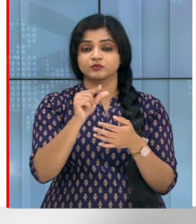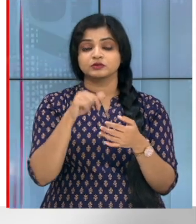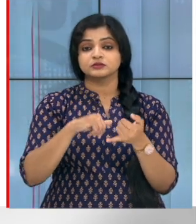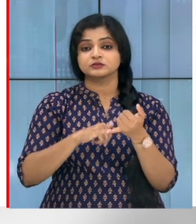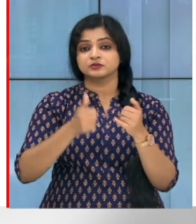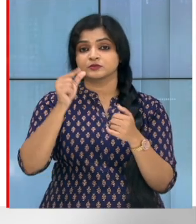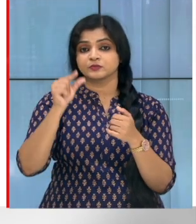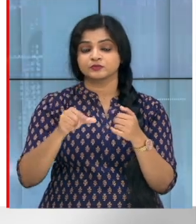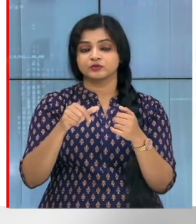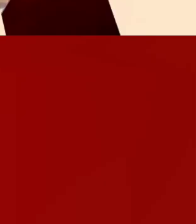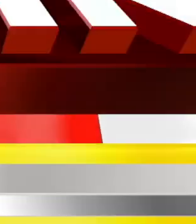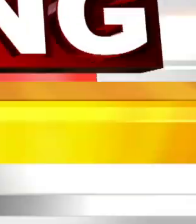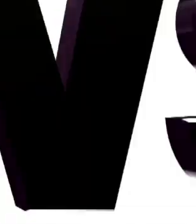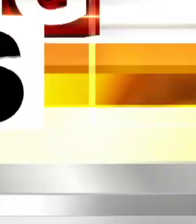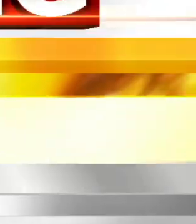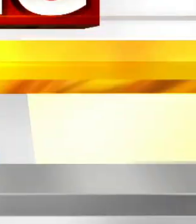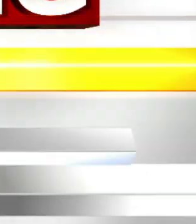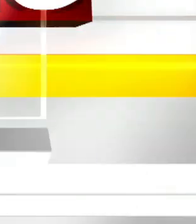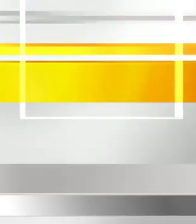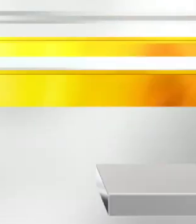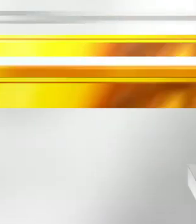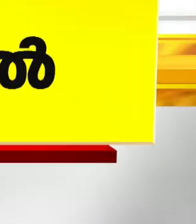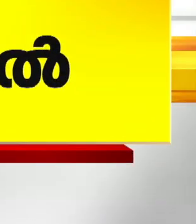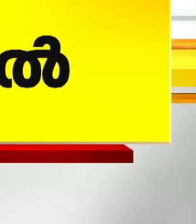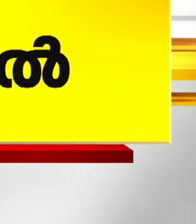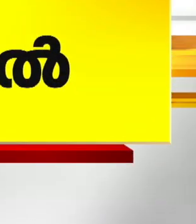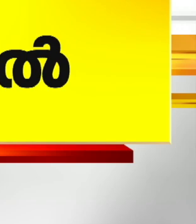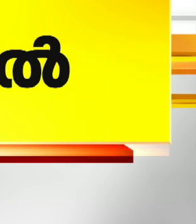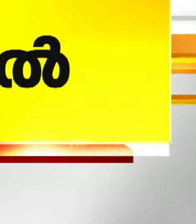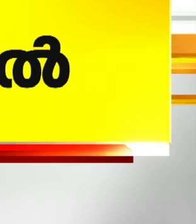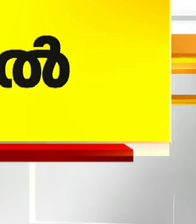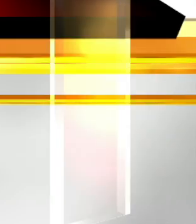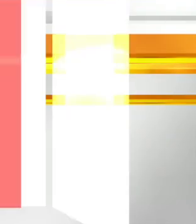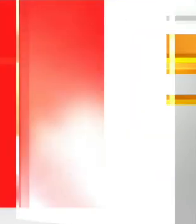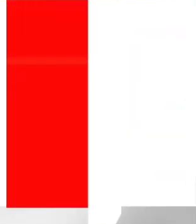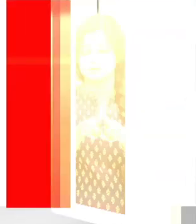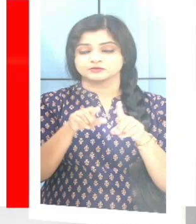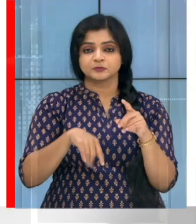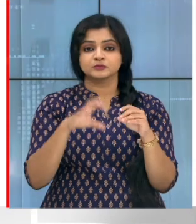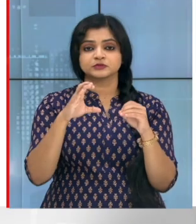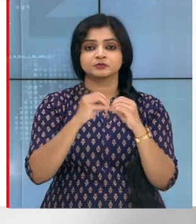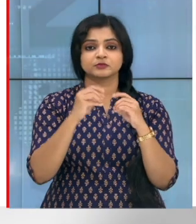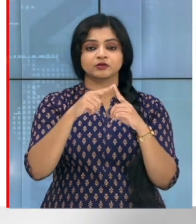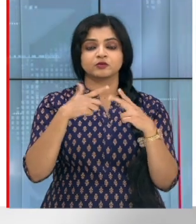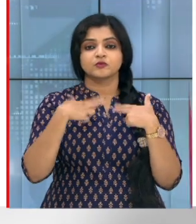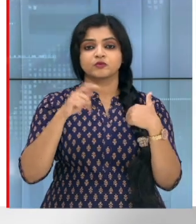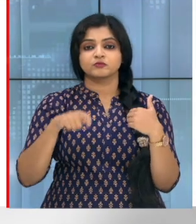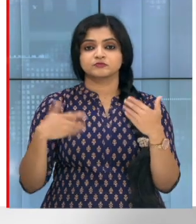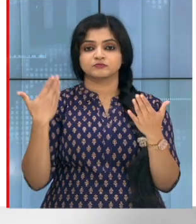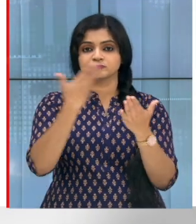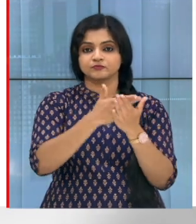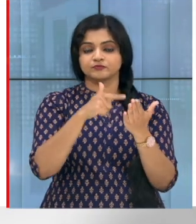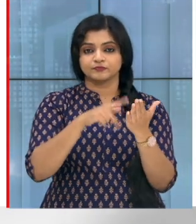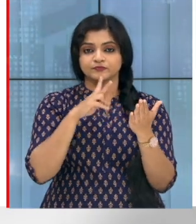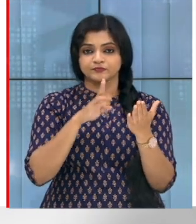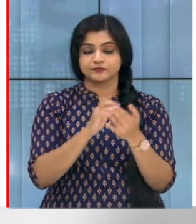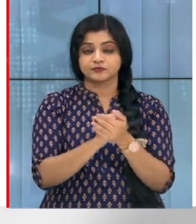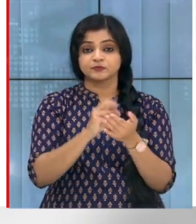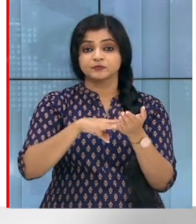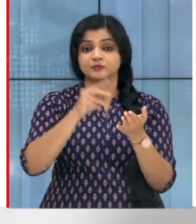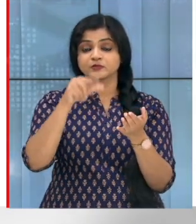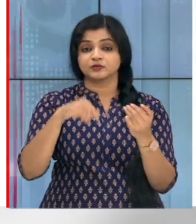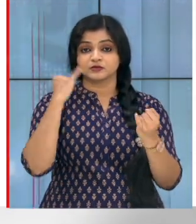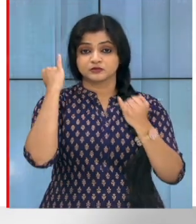മദ്യ നയത്തിൽ മാറ്റം വരുത്താൻ നിർദ്ദേശം നൽകിയിരുന്നു എന്നും സിബിഐ കോടതിയെ അറിയിച്ചിട്ടുണ്ട്. മനീഷ് സിസോദിയ